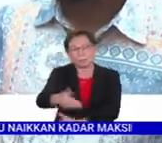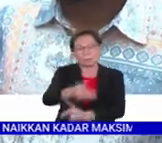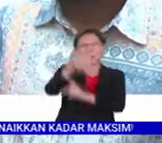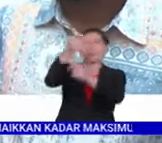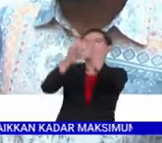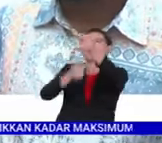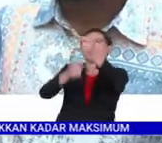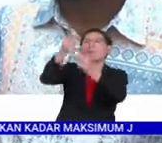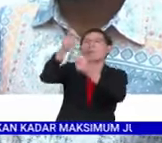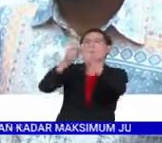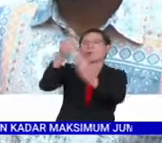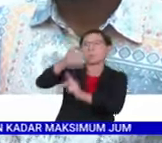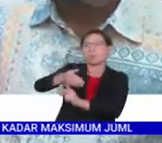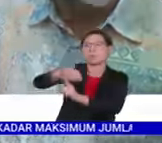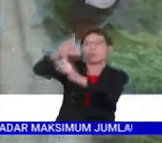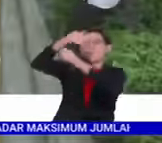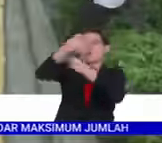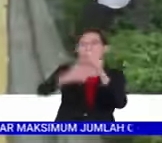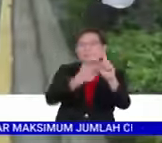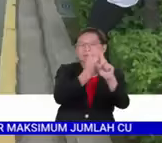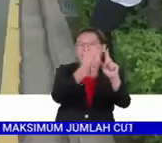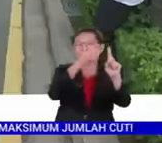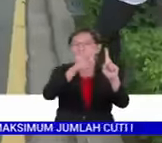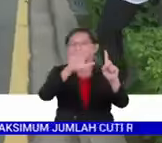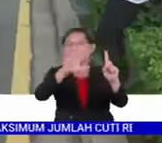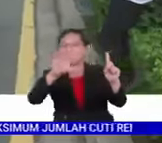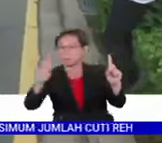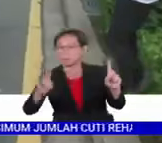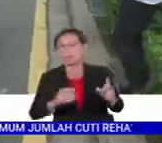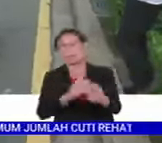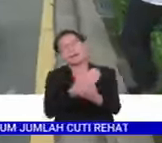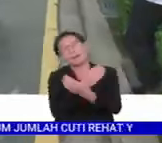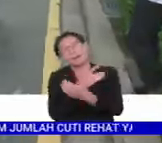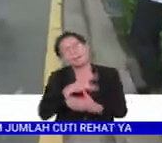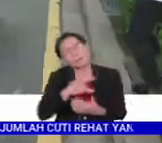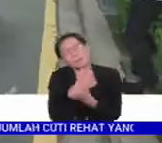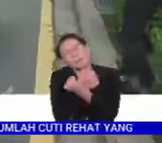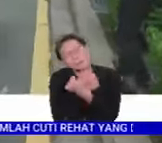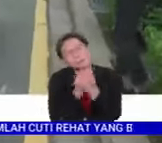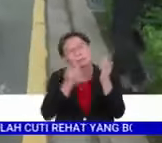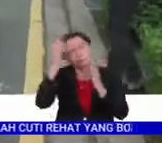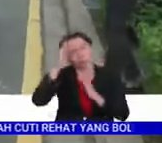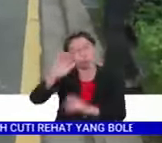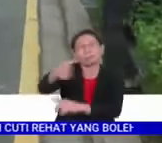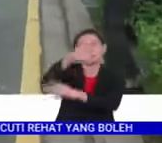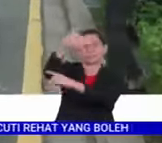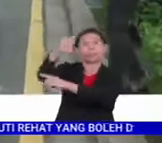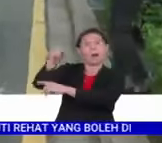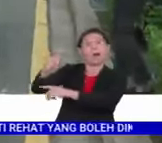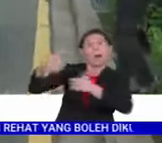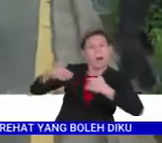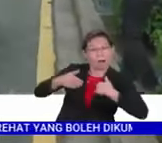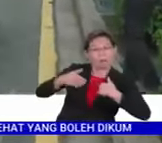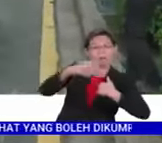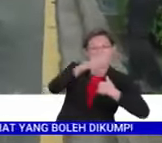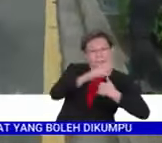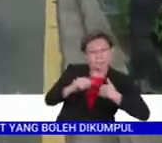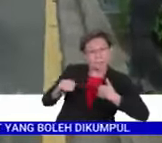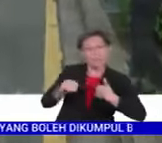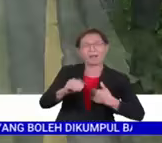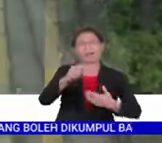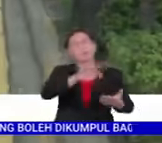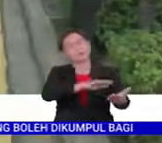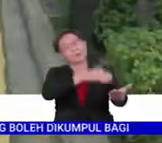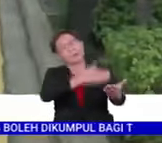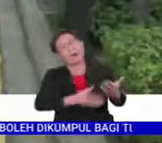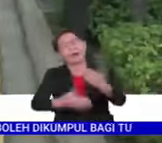kemerdekaan kita pada tahun 1957. Rasa cinta pada negara bukan sekadar mengibarkan bendera, menyanyikan lagu